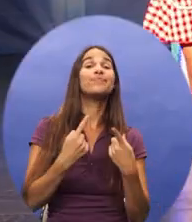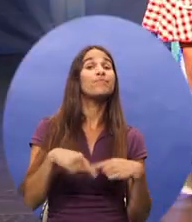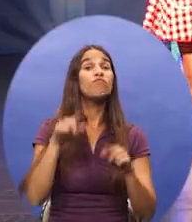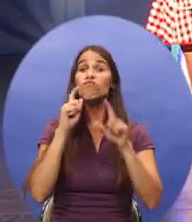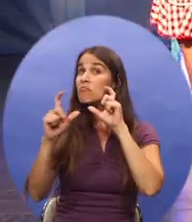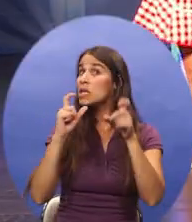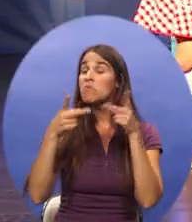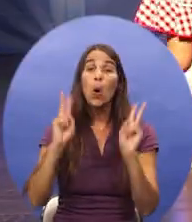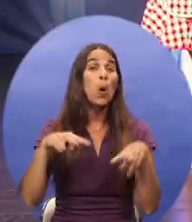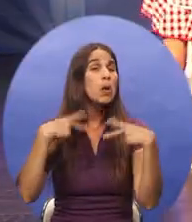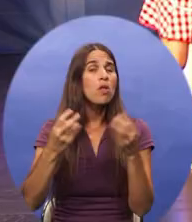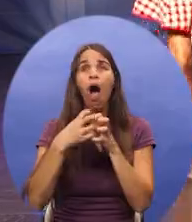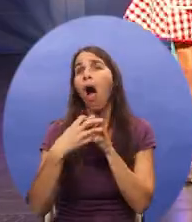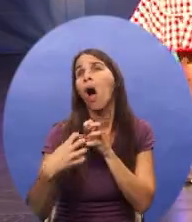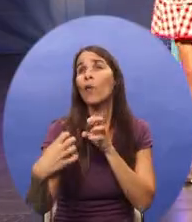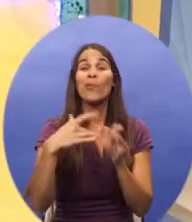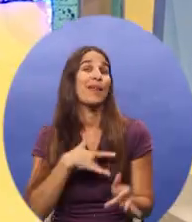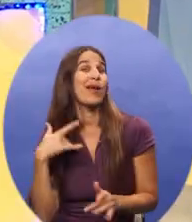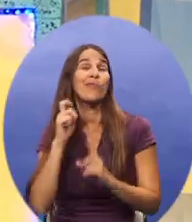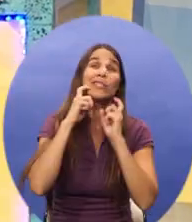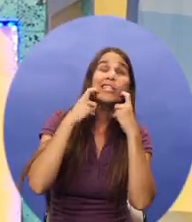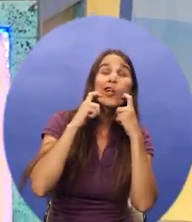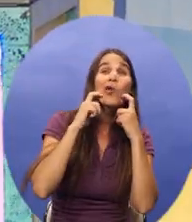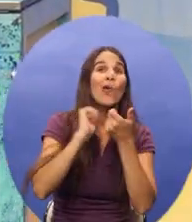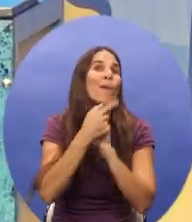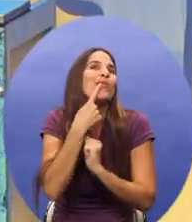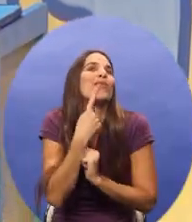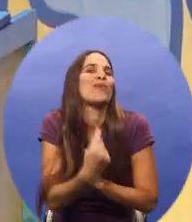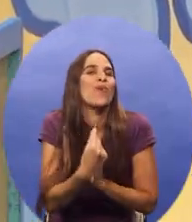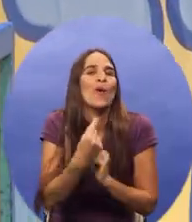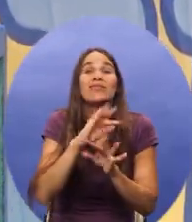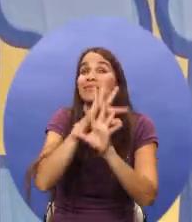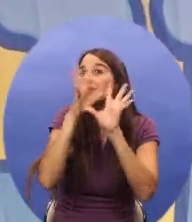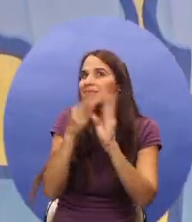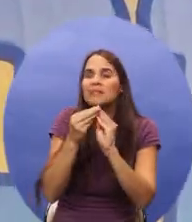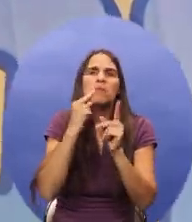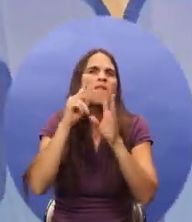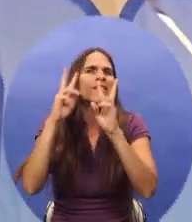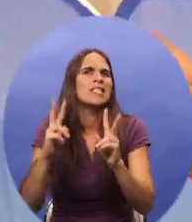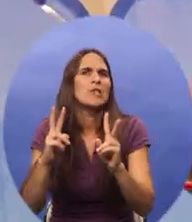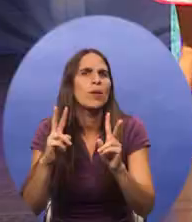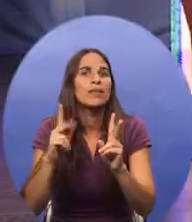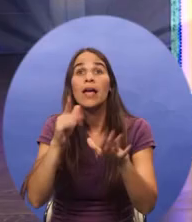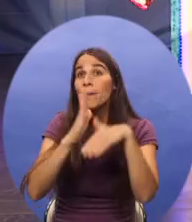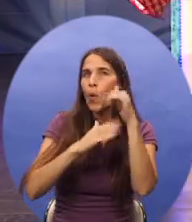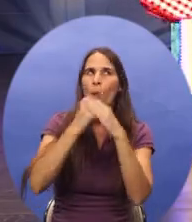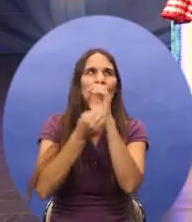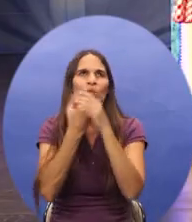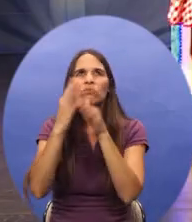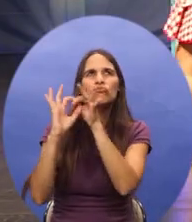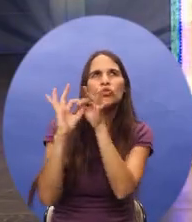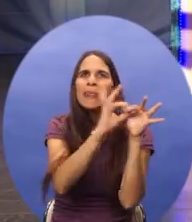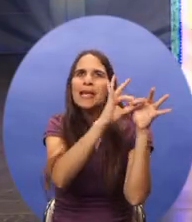המילים יכולות להיות ארוכות, מדליקות, מצחיקות, או אולי מתוקות. רכות, אשרקות, מפסיקות. הן בנות ויוצרות